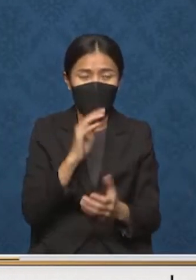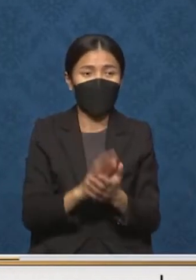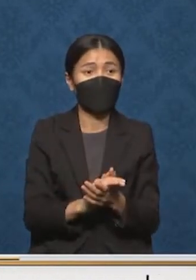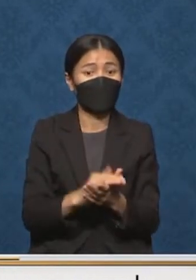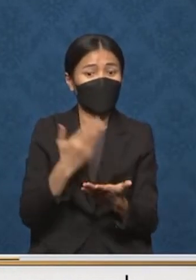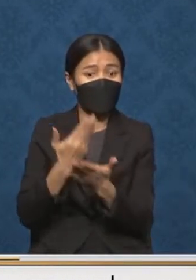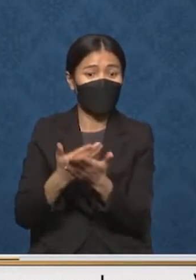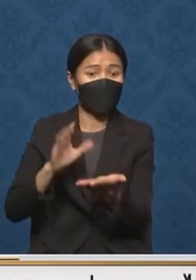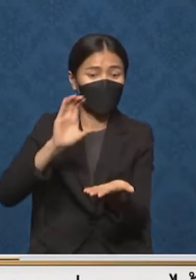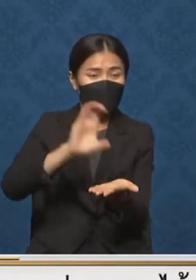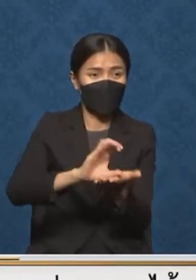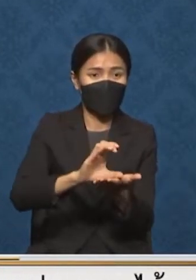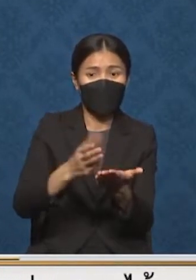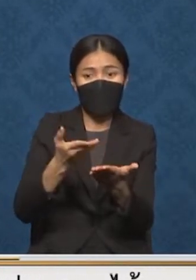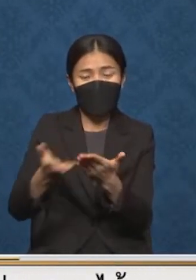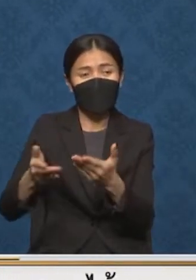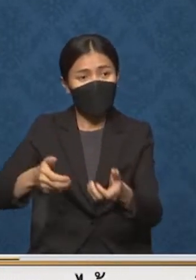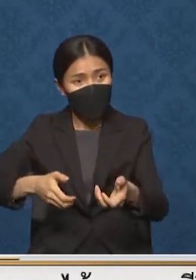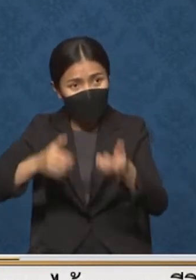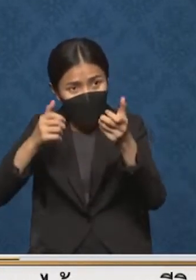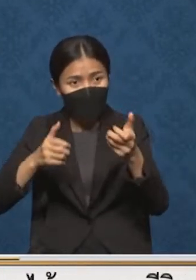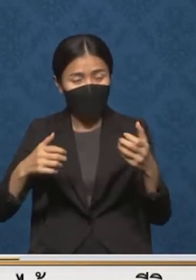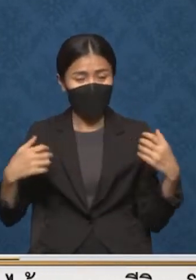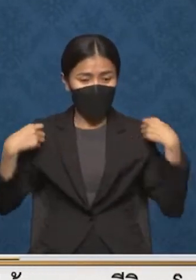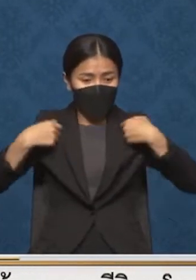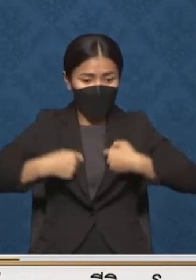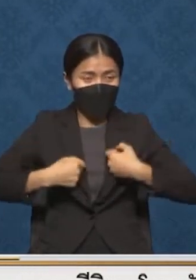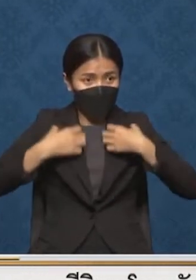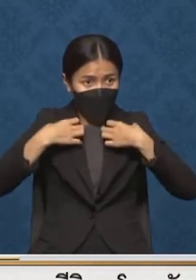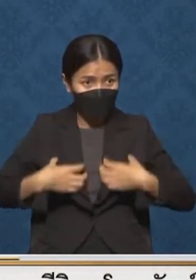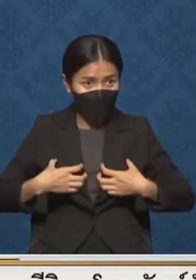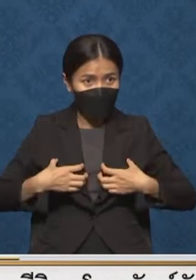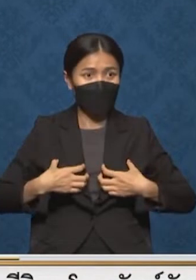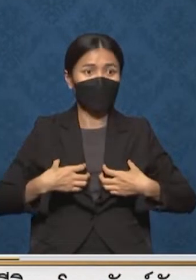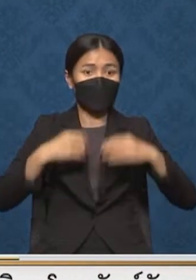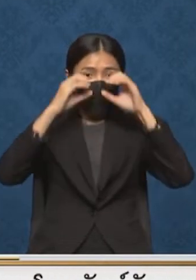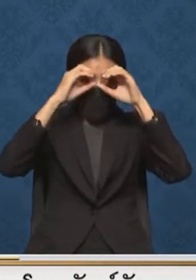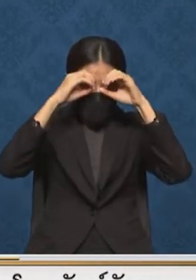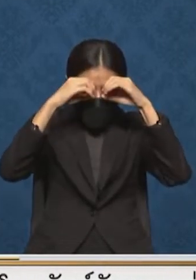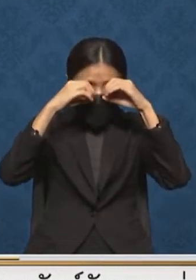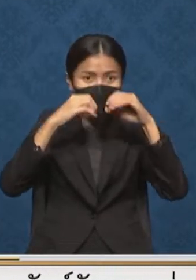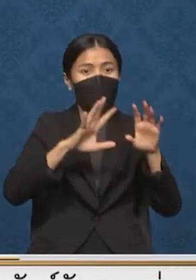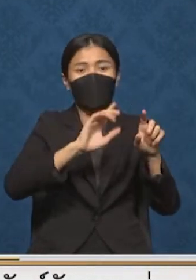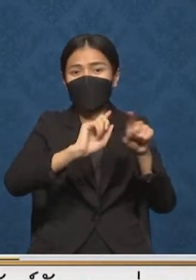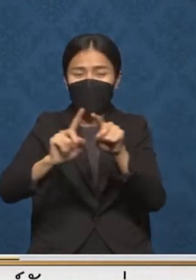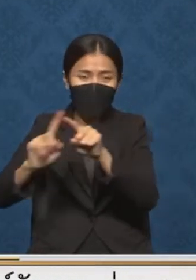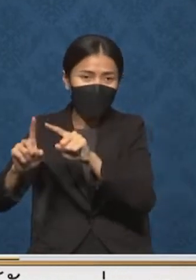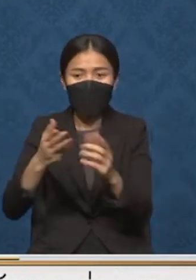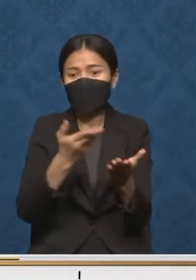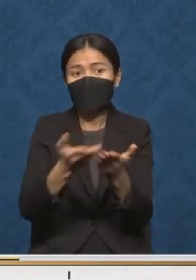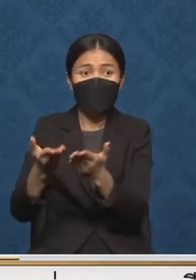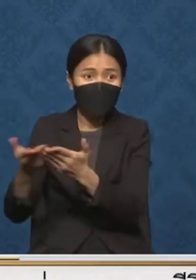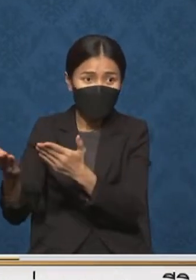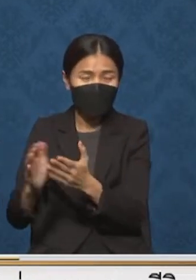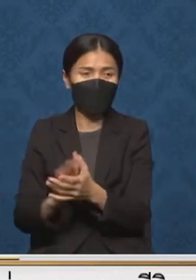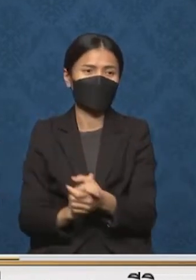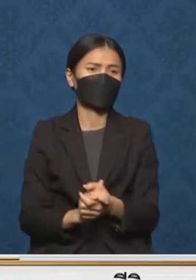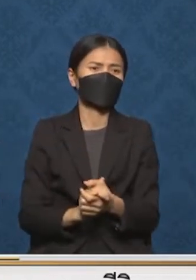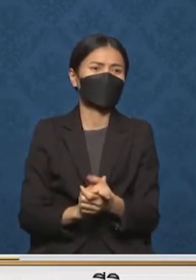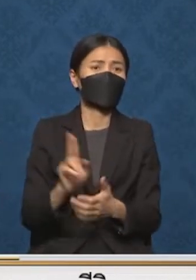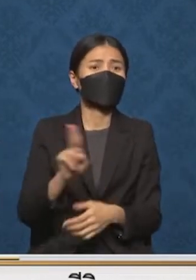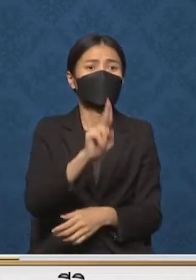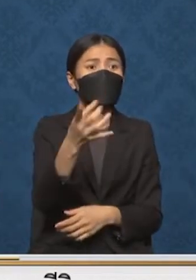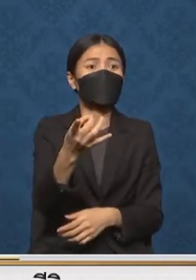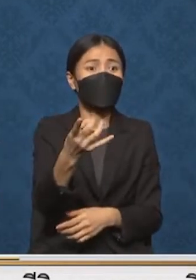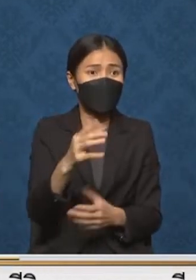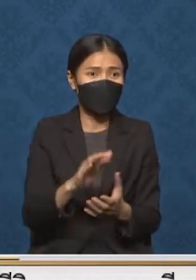ทั้หมดคุไม่ได้จะไปปลบปลามเรือ Clearly on the cloudจะปล Waar ประมeen voor bloodึ่ตอนนกโทบจะไม่เหลือแล้ เขาแ